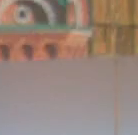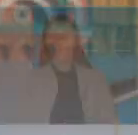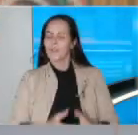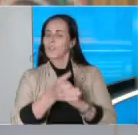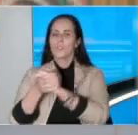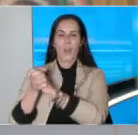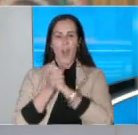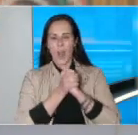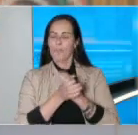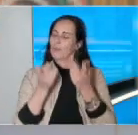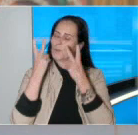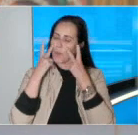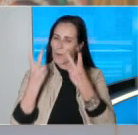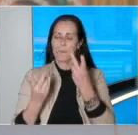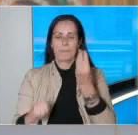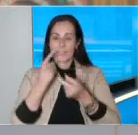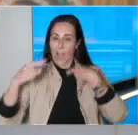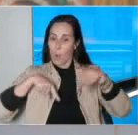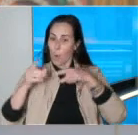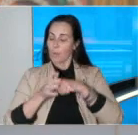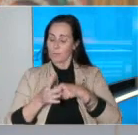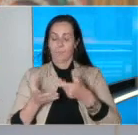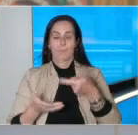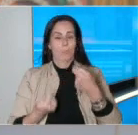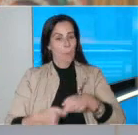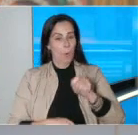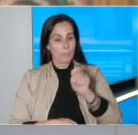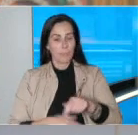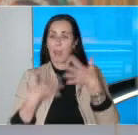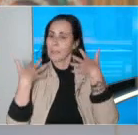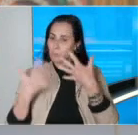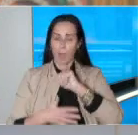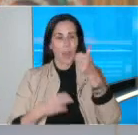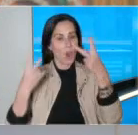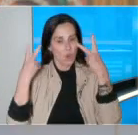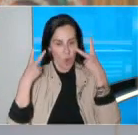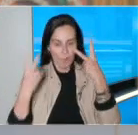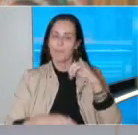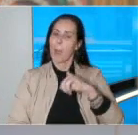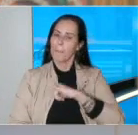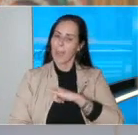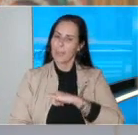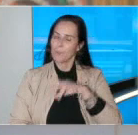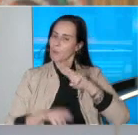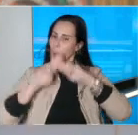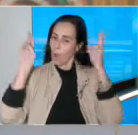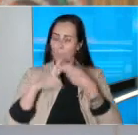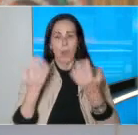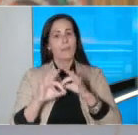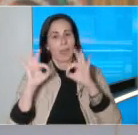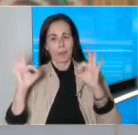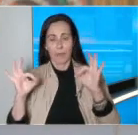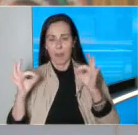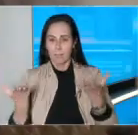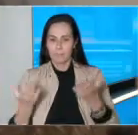שלום לכם, אתם צופים וצופות במשחק חוץ, המגזין העולמי של ערוץ כנסת עם הסיפורים החשובים והמעניינים מן העולם. בואו נתחיל מיד